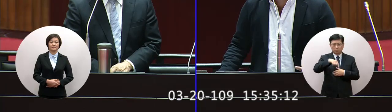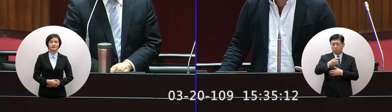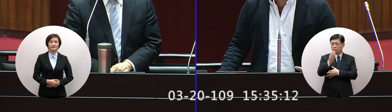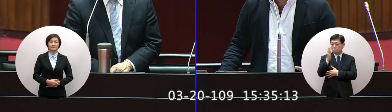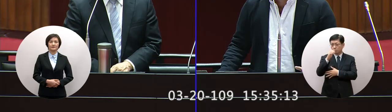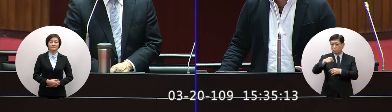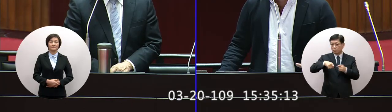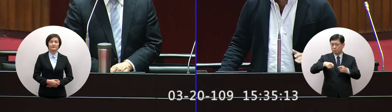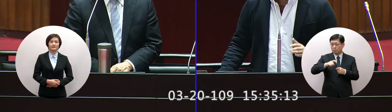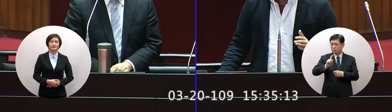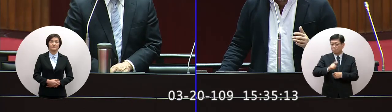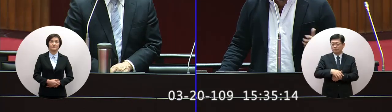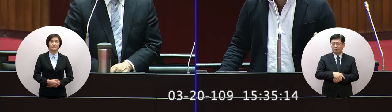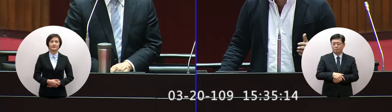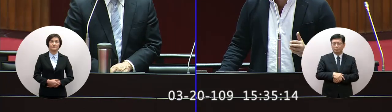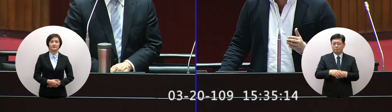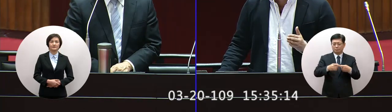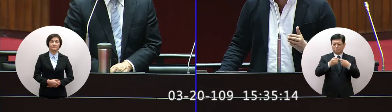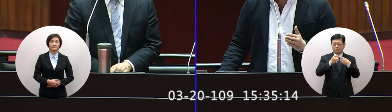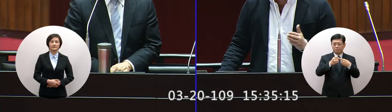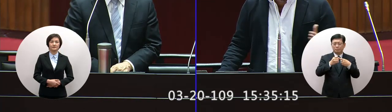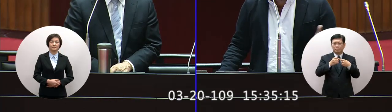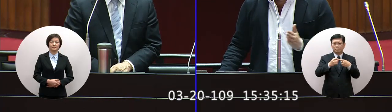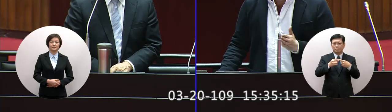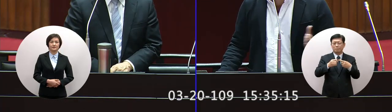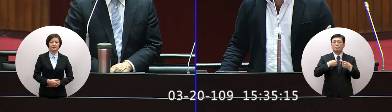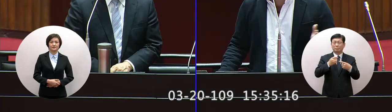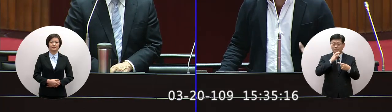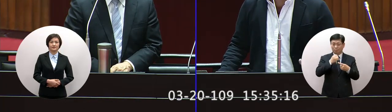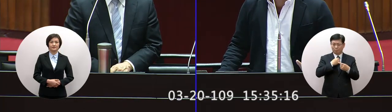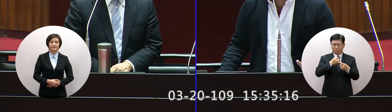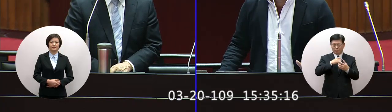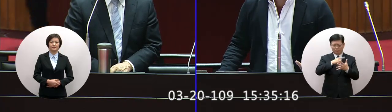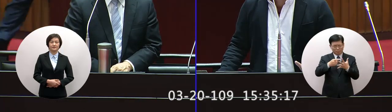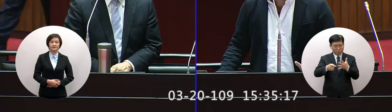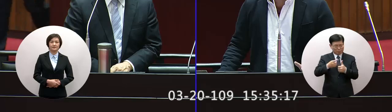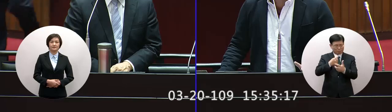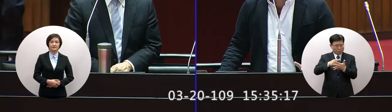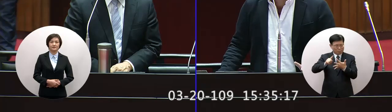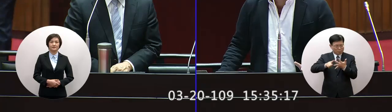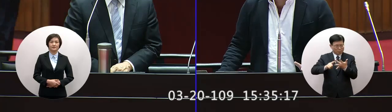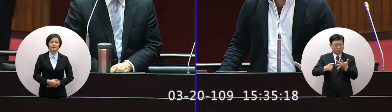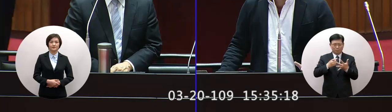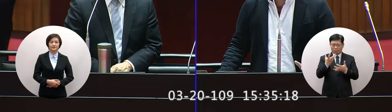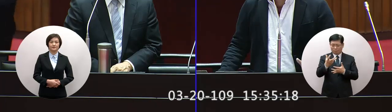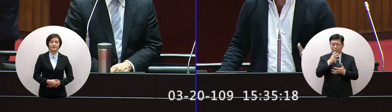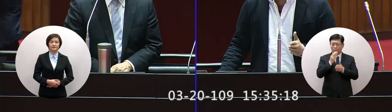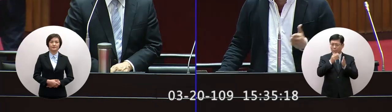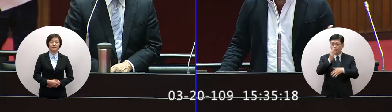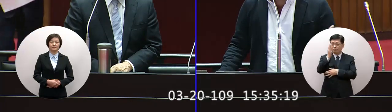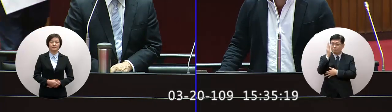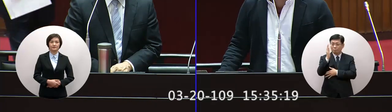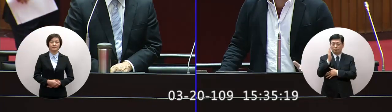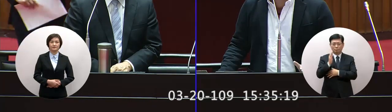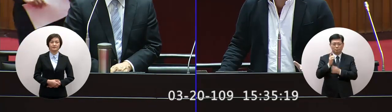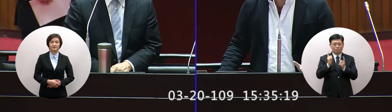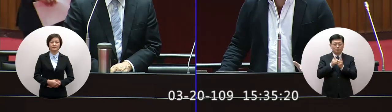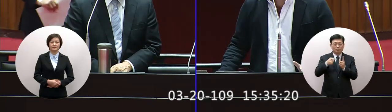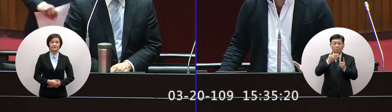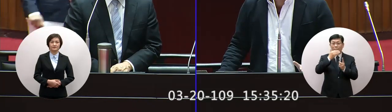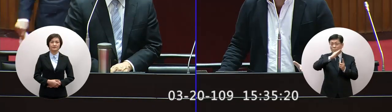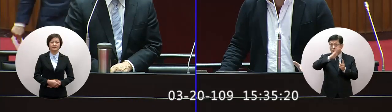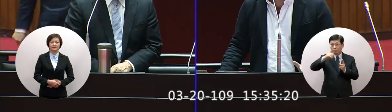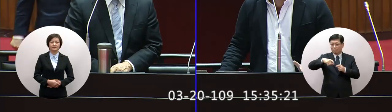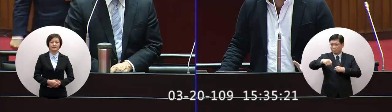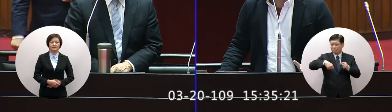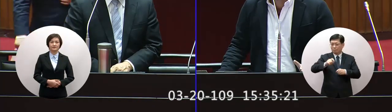的施政的时候，他们第一个或者是排名前几名的，都是会问到说这个政府的这个气